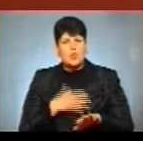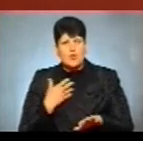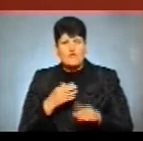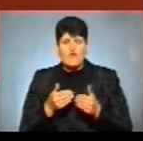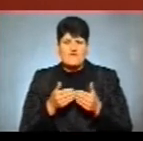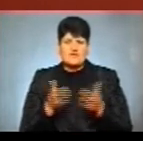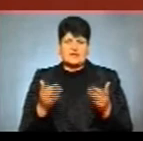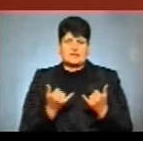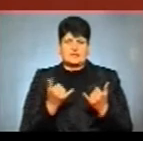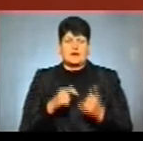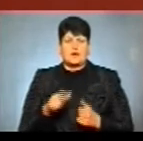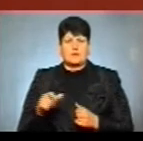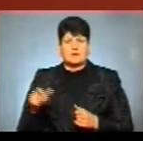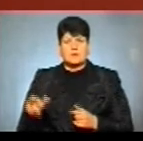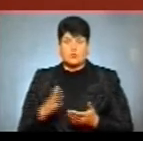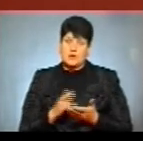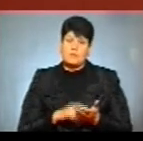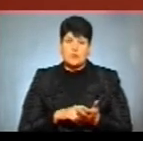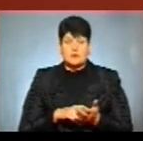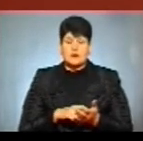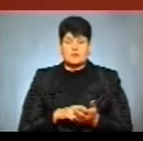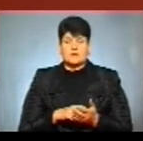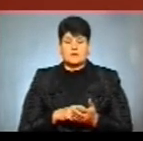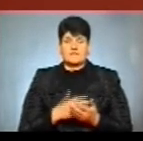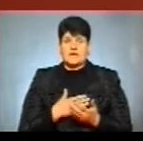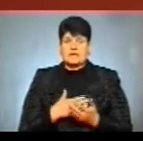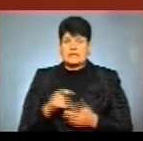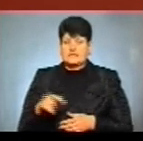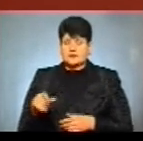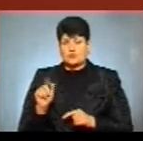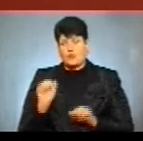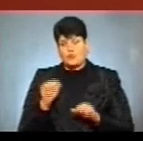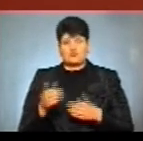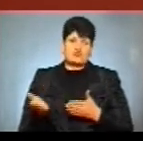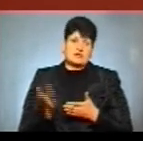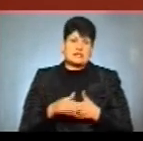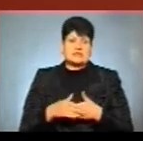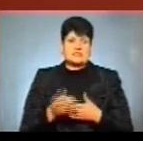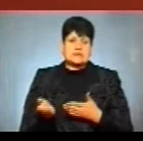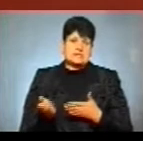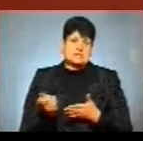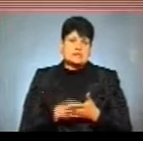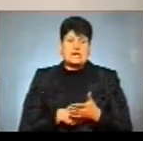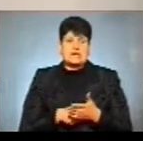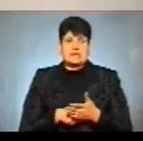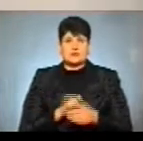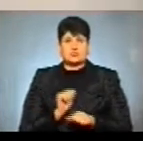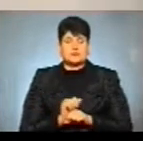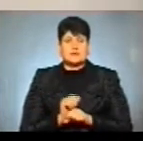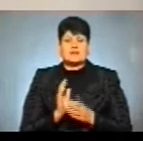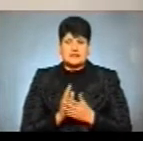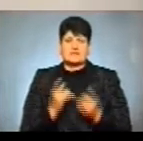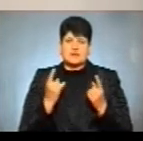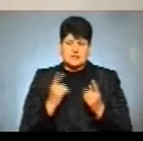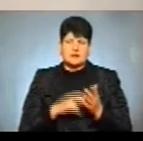так відкритим для громадян, тому що є побоювання в громадських активістів, що його взагалі можуть закрити чи припинити. Є